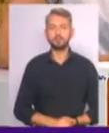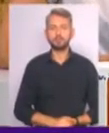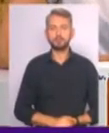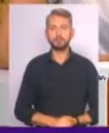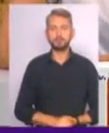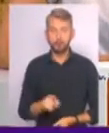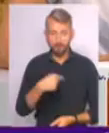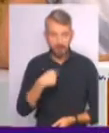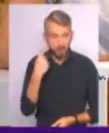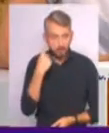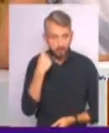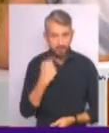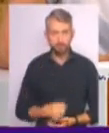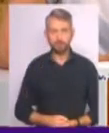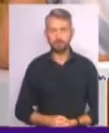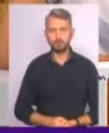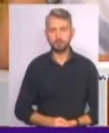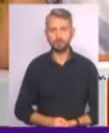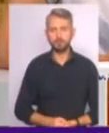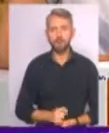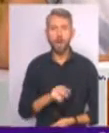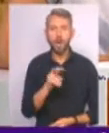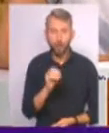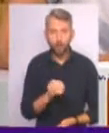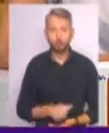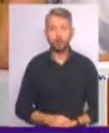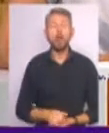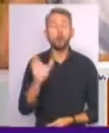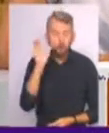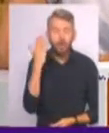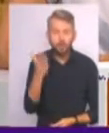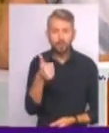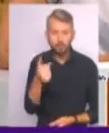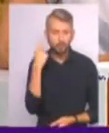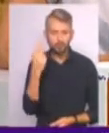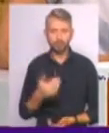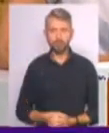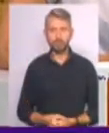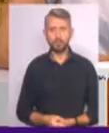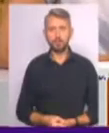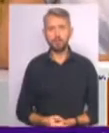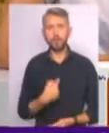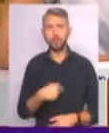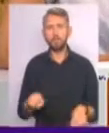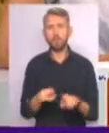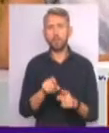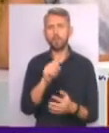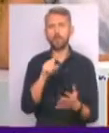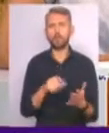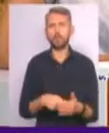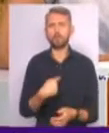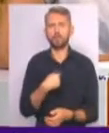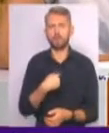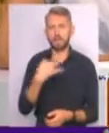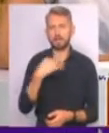Вы меня слышите, да? Алло. Так-так, мы слушаем вас, добре чуем. Значит, у меня такой вопрос. У меня